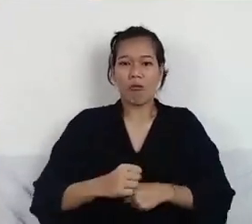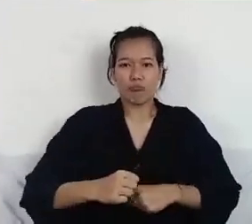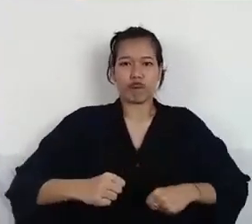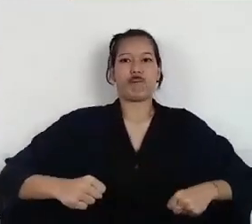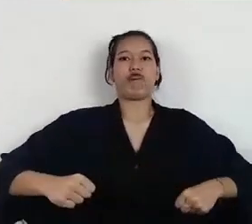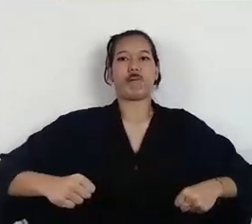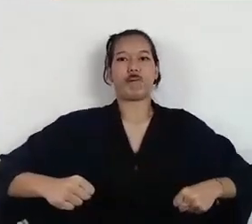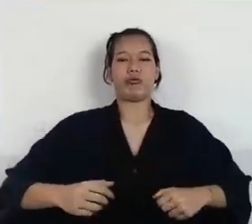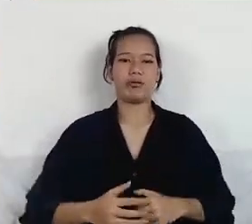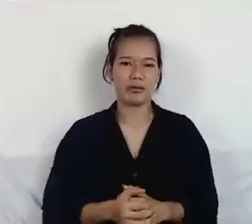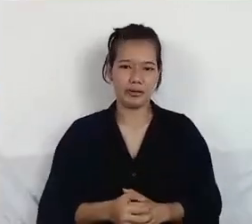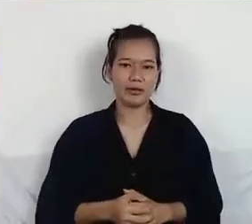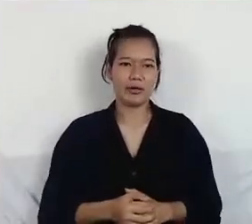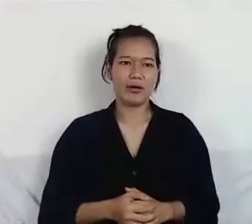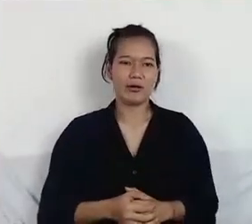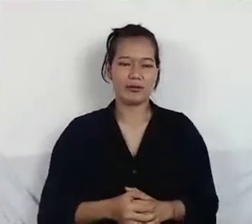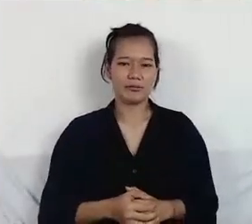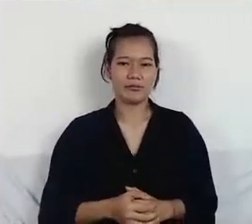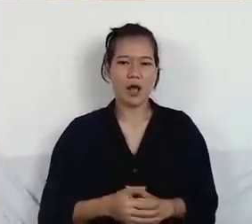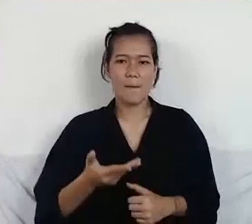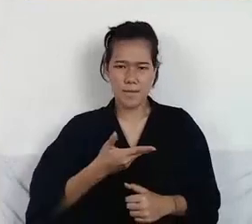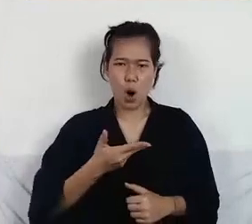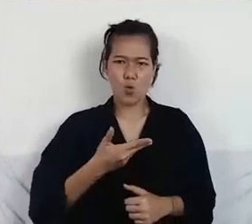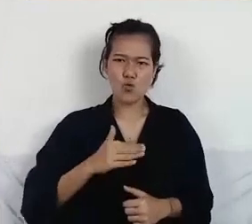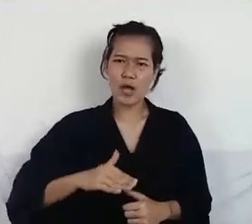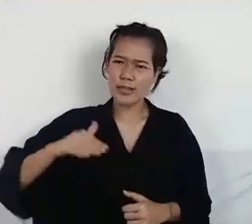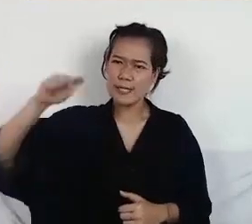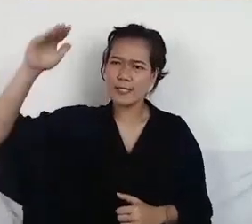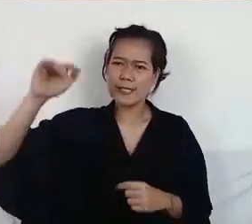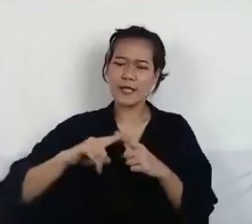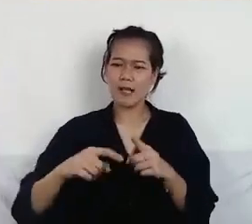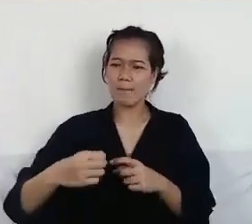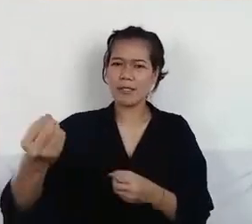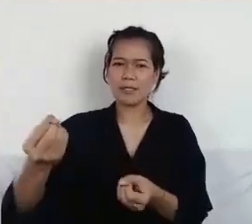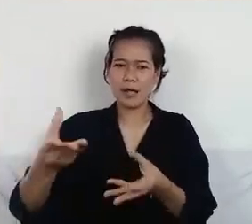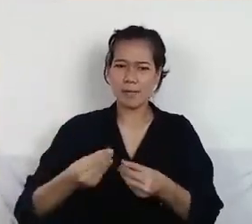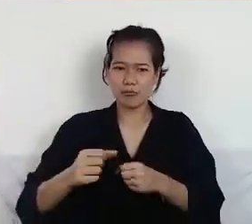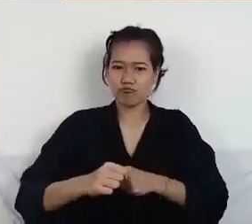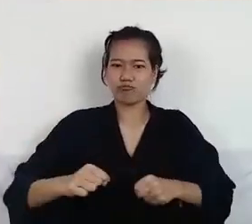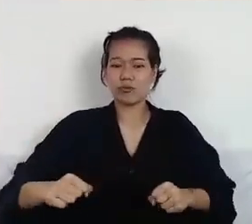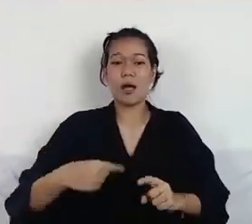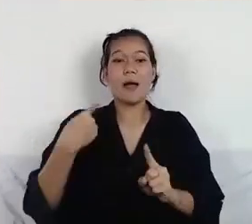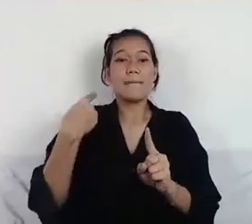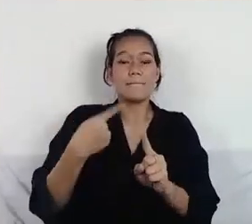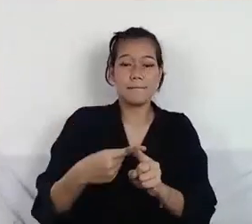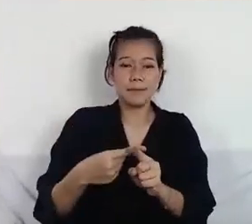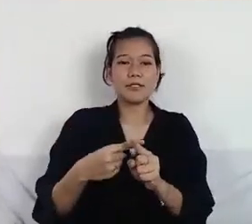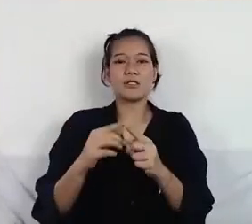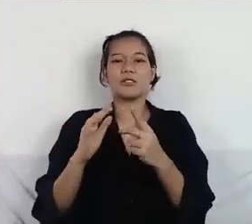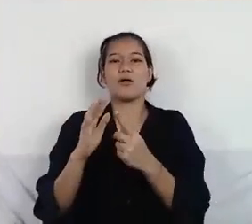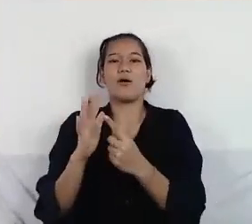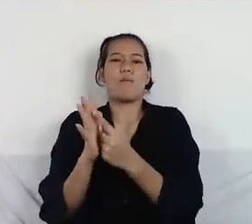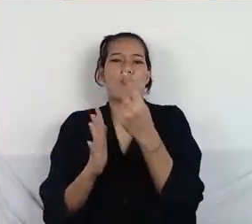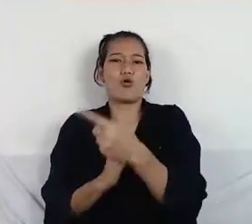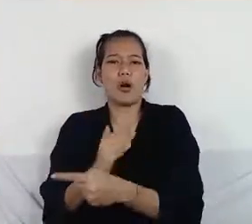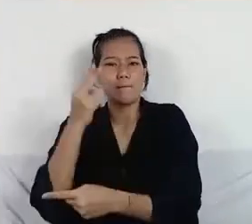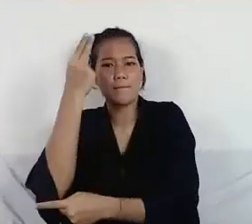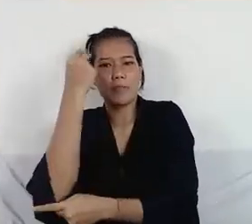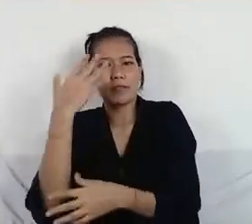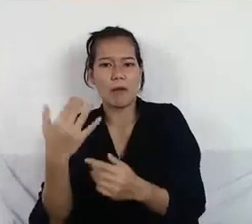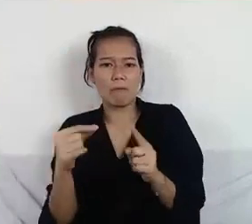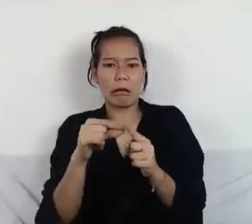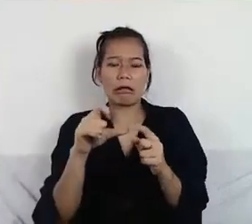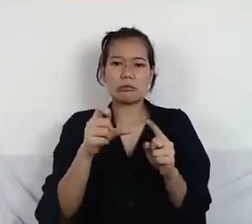Saya ingin bertumbuh, dapatnya besar, saudaraku. Ditambah program pemerintah, PSBB selama